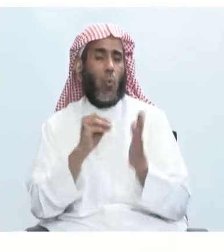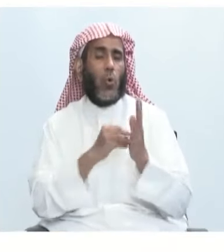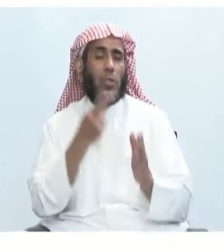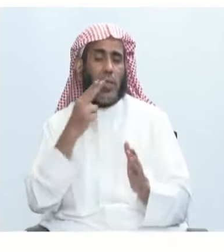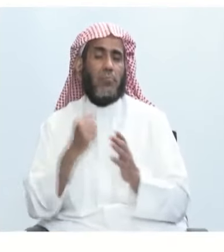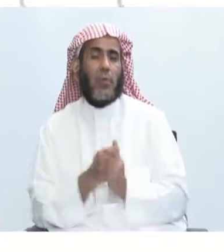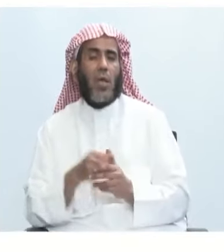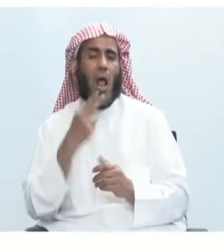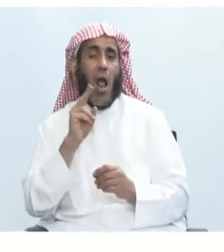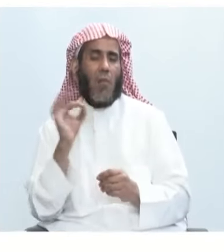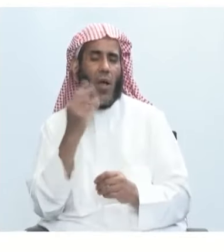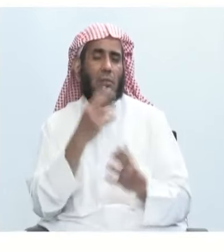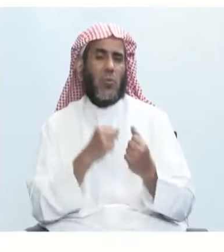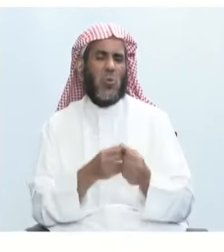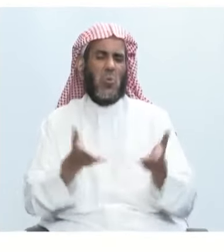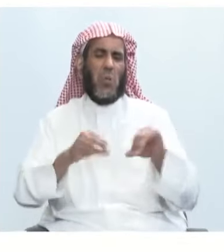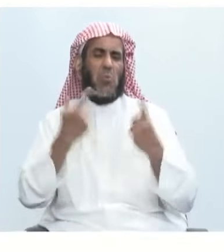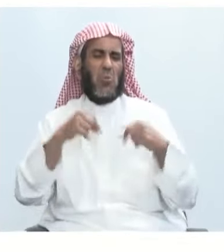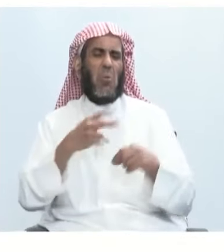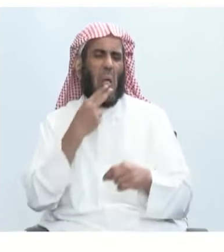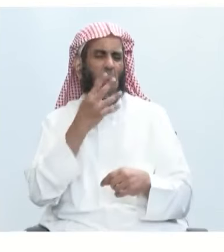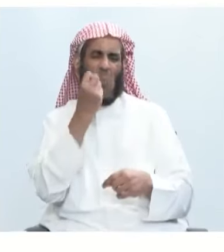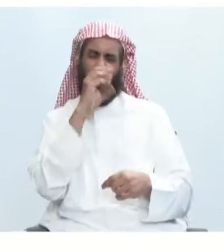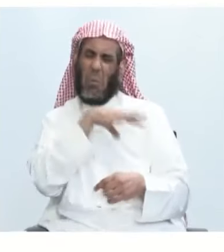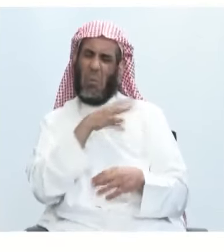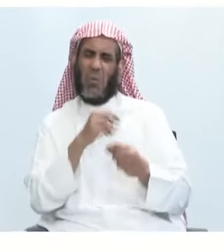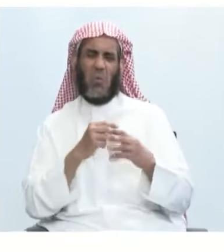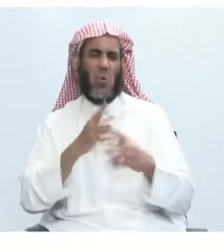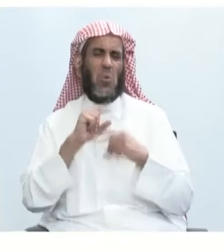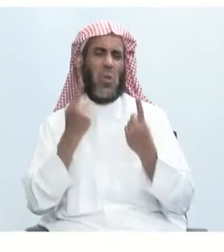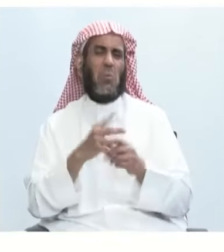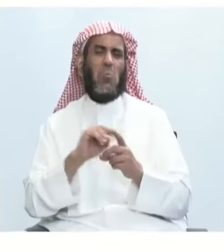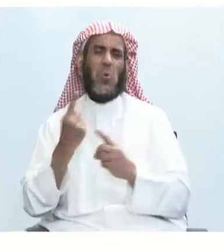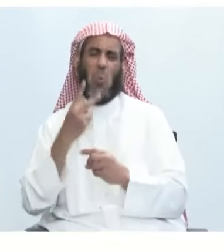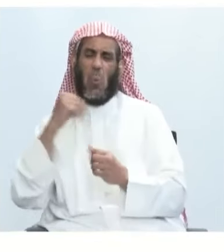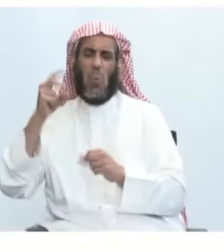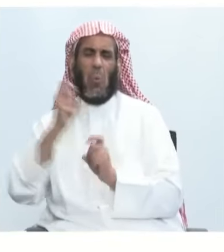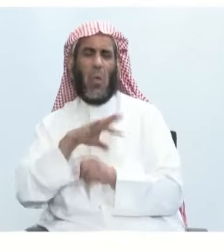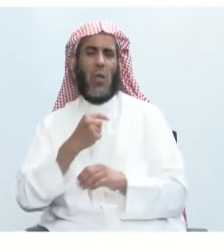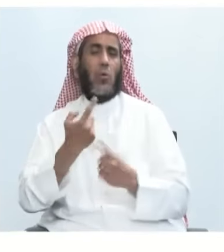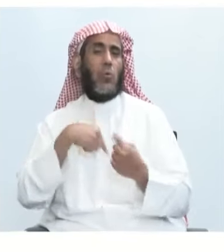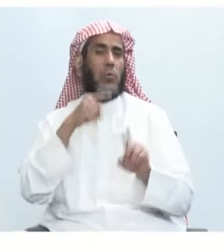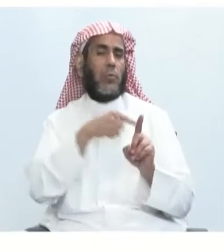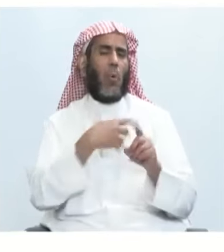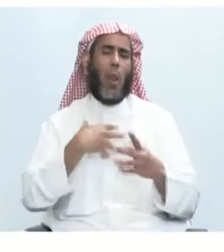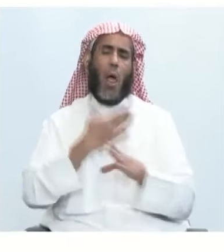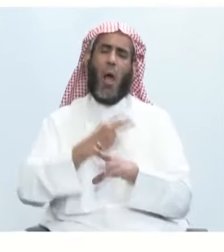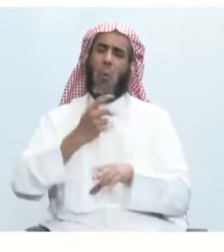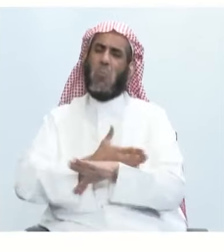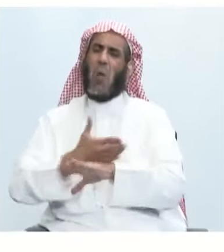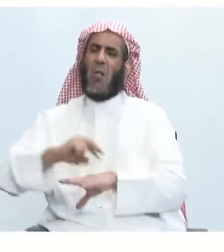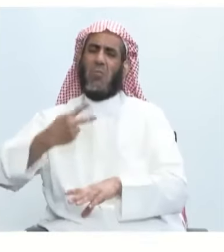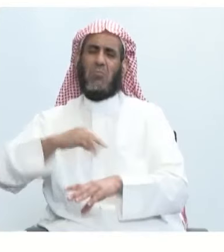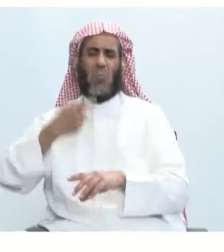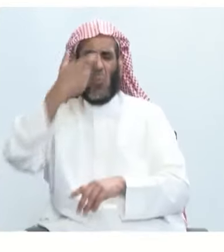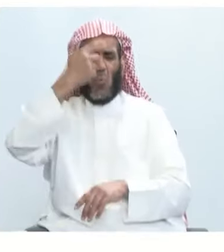هنا الفاظ جذابه مثلا يدمر صحه رائحه مقزز موت محقق يؤذي المحيطين بك كذلك مثلا يصيبك بالامراض ايضا